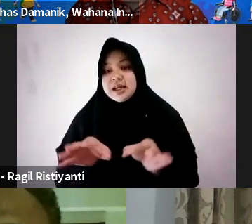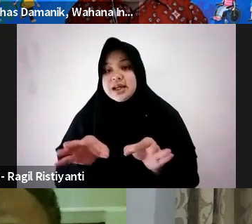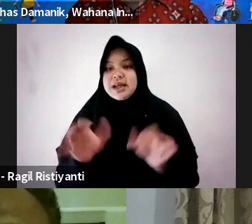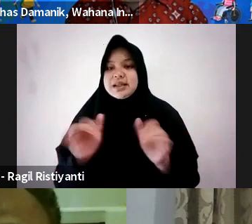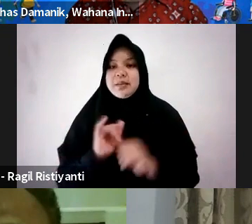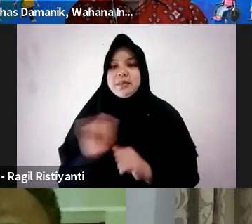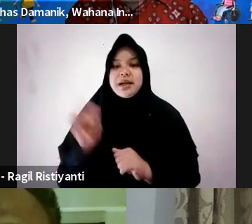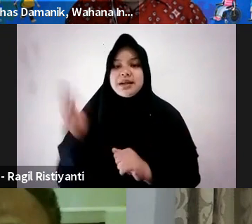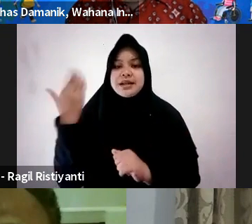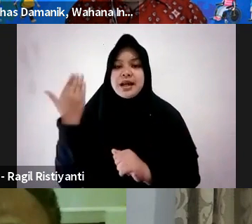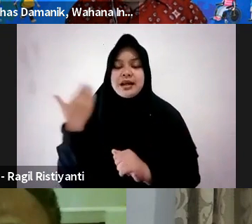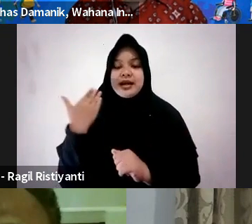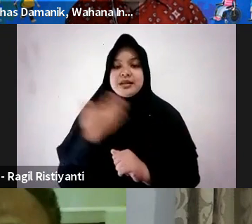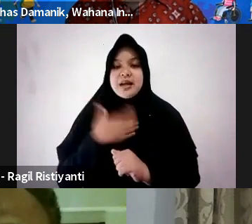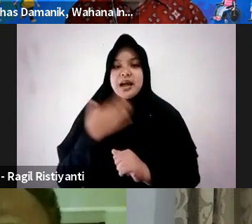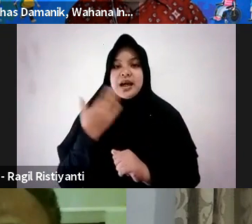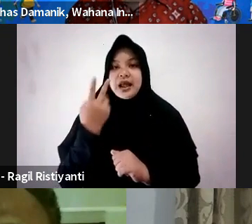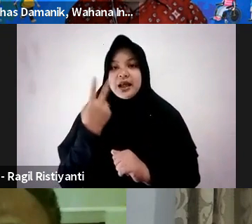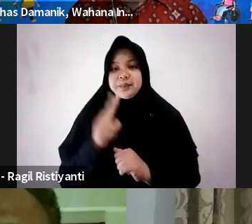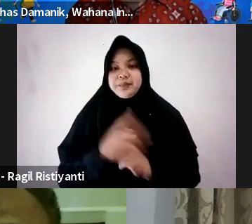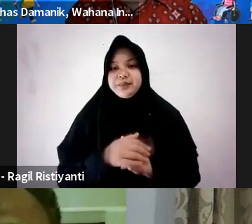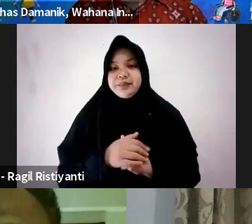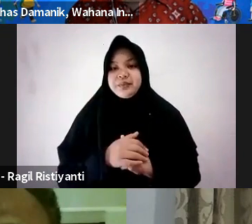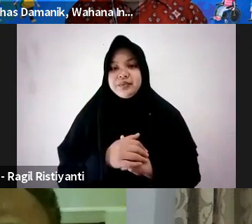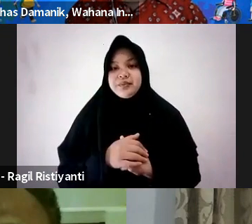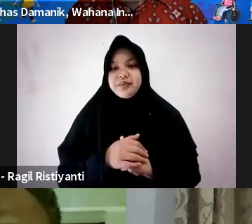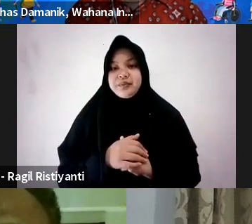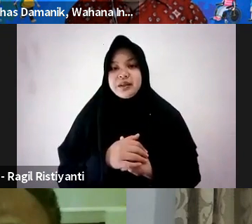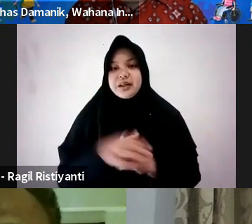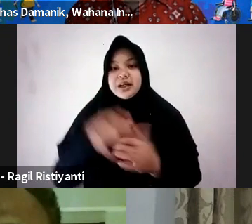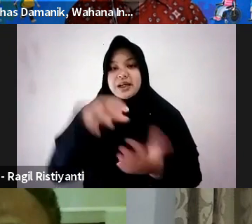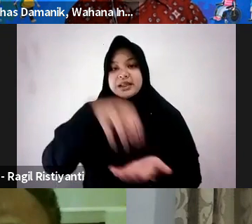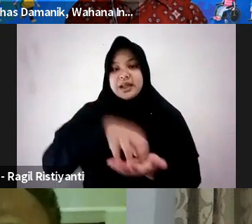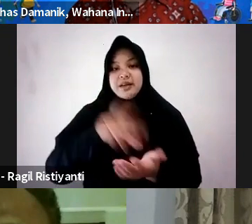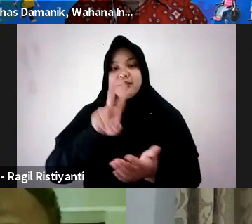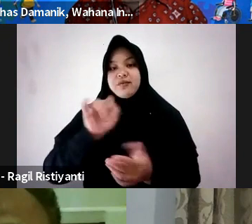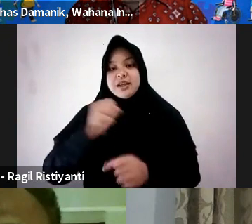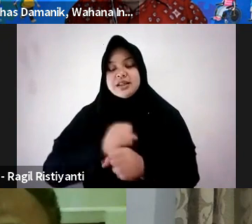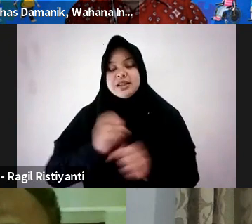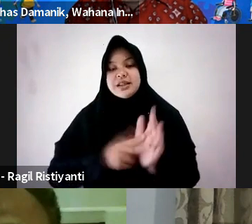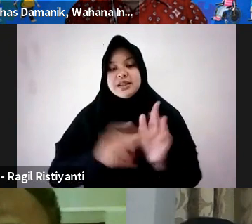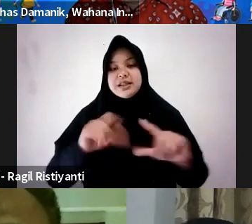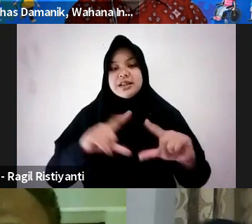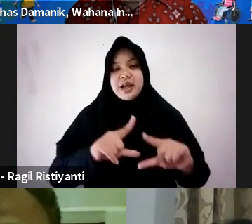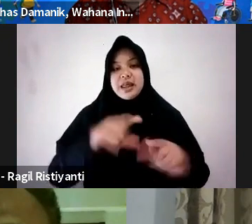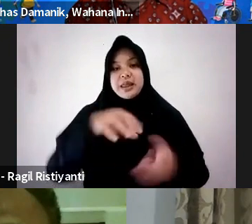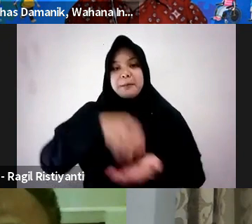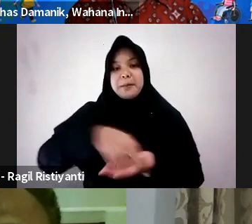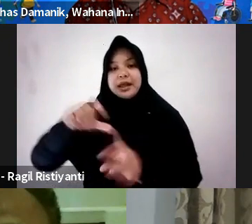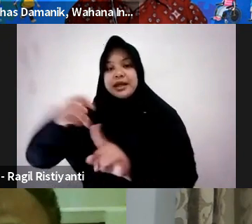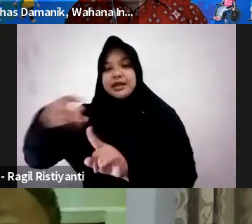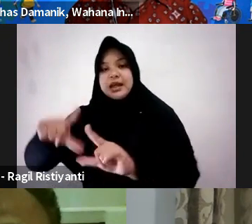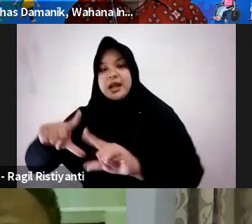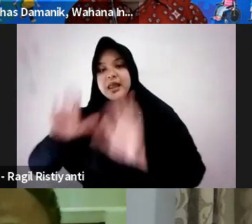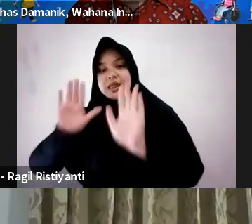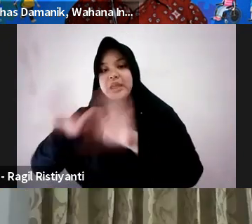Seperti yang saya lihat di State of Virginia di daerah Dimana tempat dia tinggal dan saya akan mulai